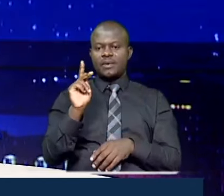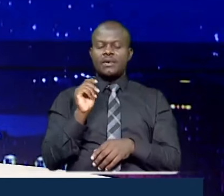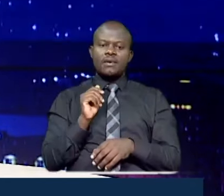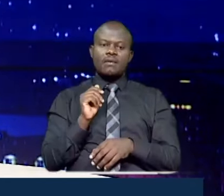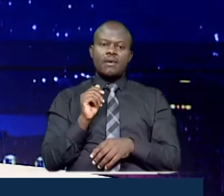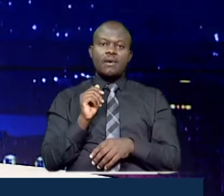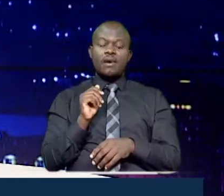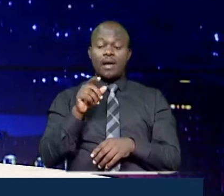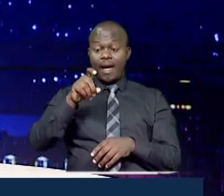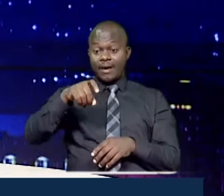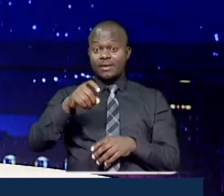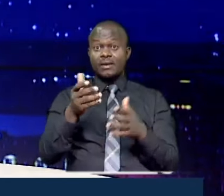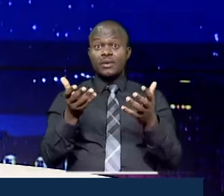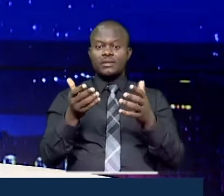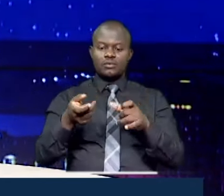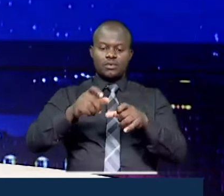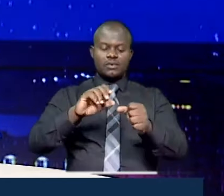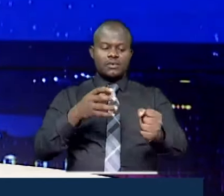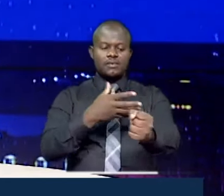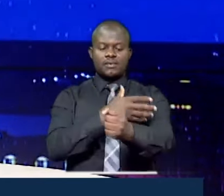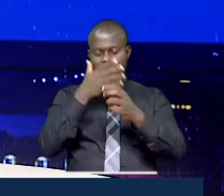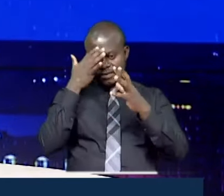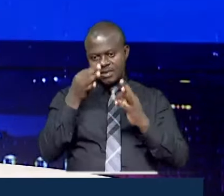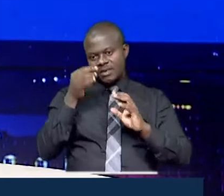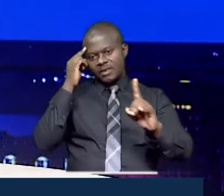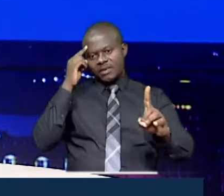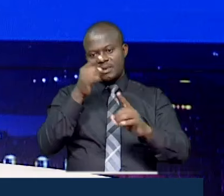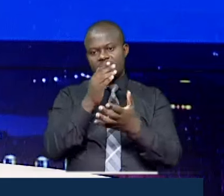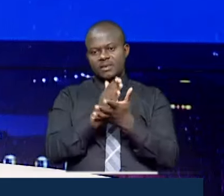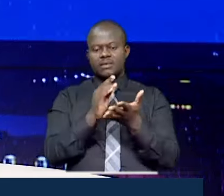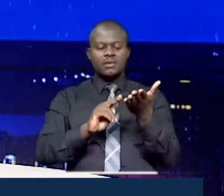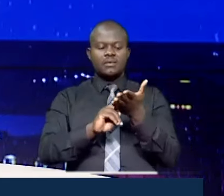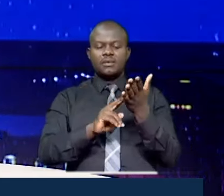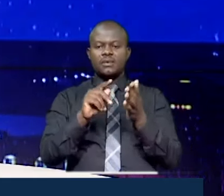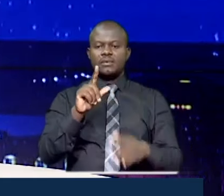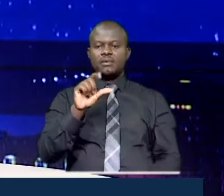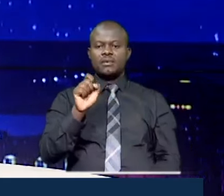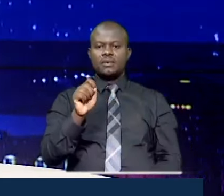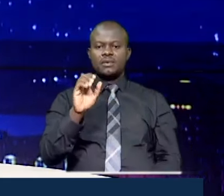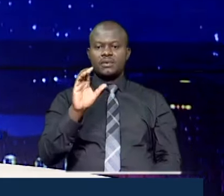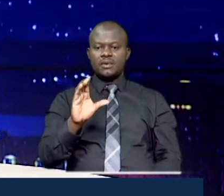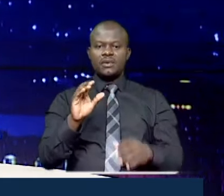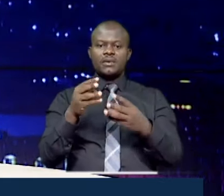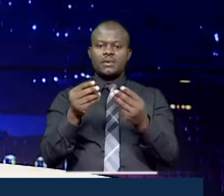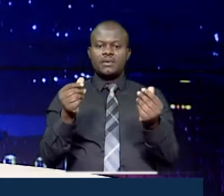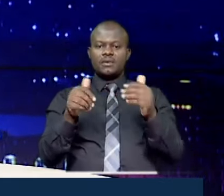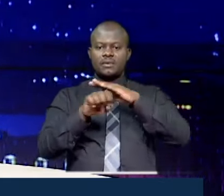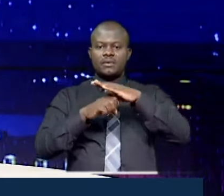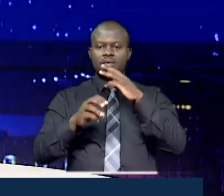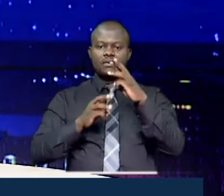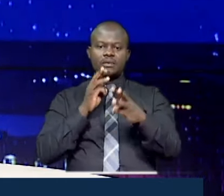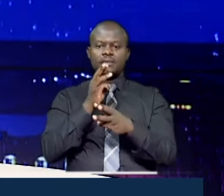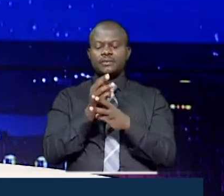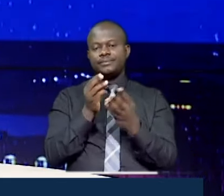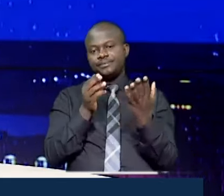ko hakenewe kongerwa imbaraga mu ngamba zigamije guca imikoreshereze ya plastique ndetse n'iyangizwa ry'ibidukikije ku isi